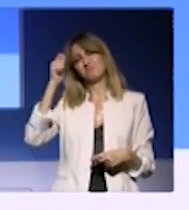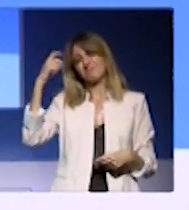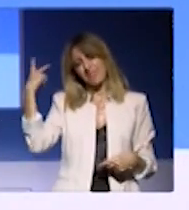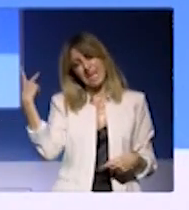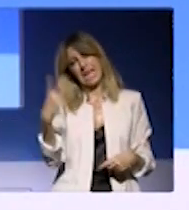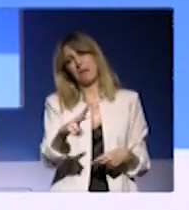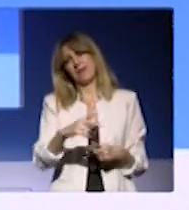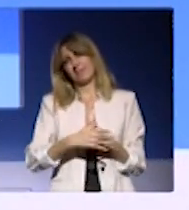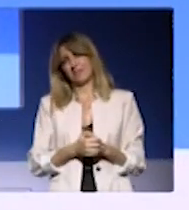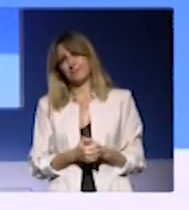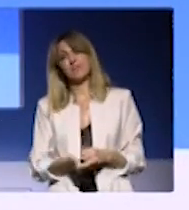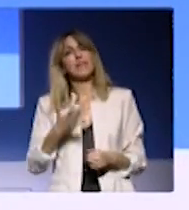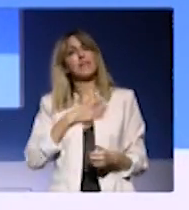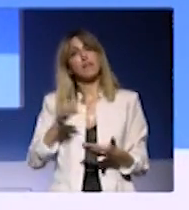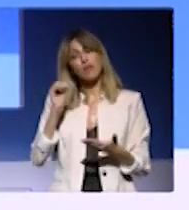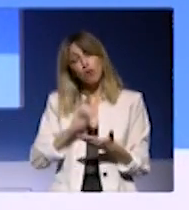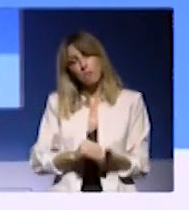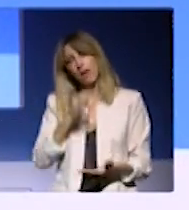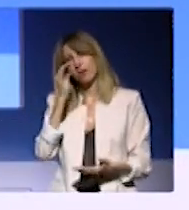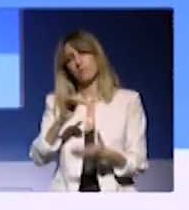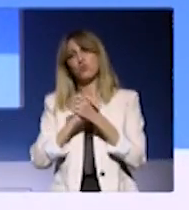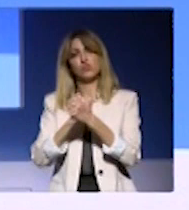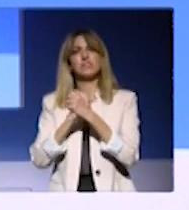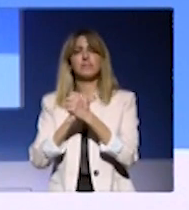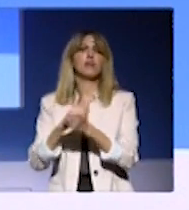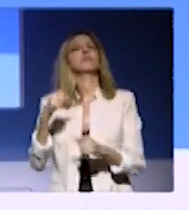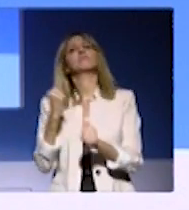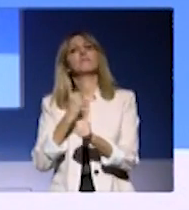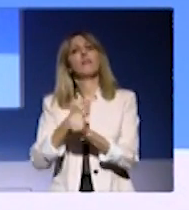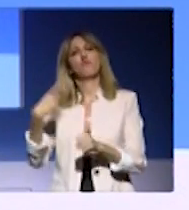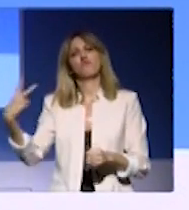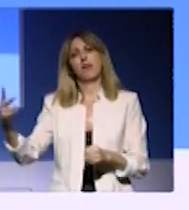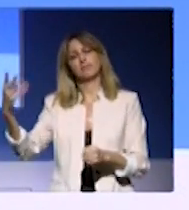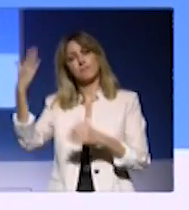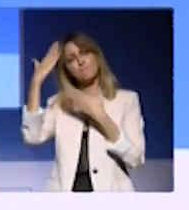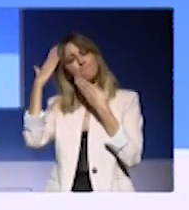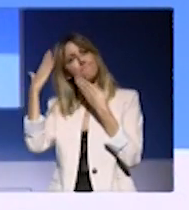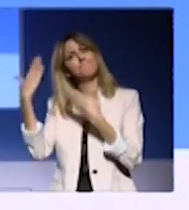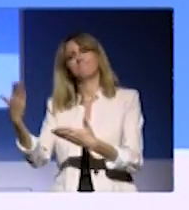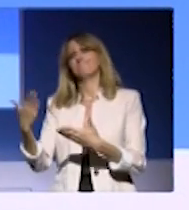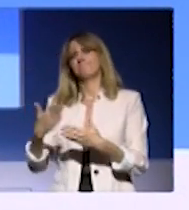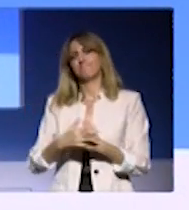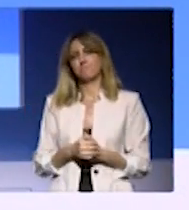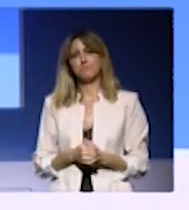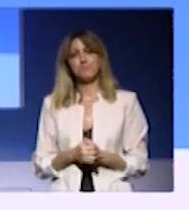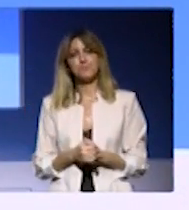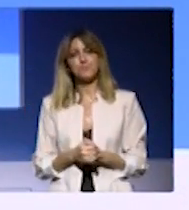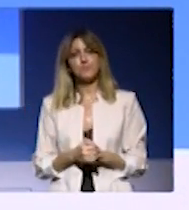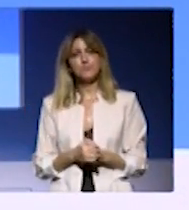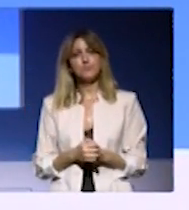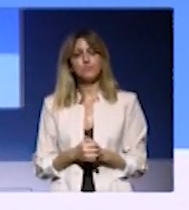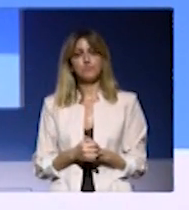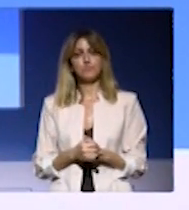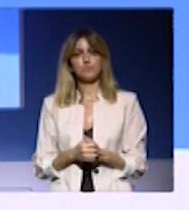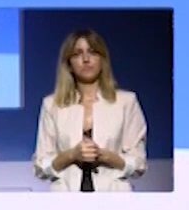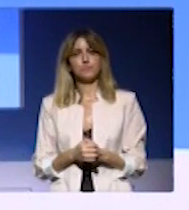μας και θέλω και πάλι να σας συγχαρώ για τη δουλειά την οποία έχετε κάνει στον τομέα αυτό μέσα από